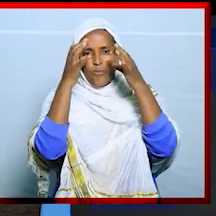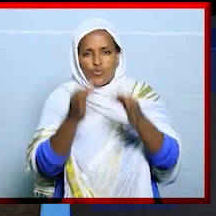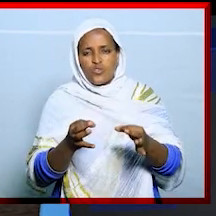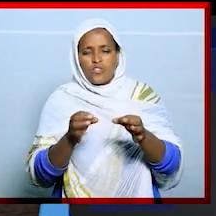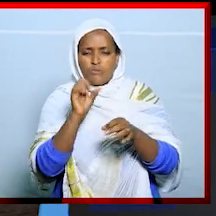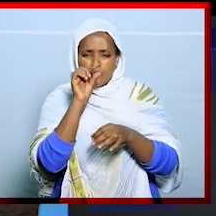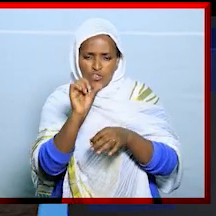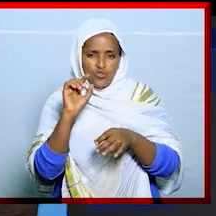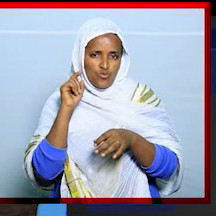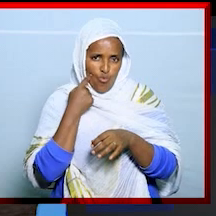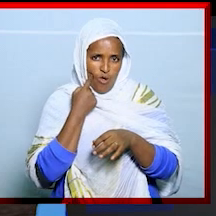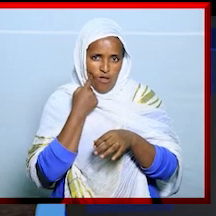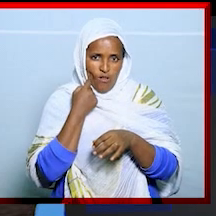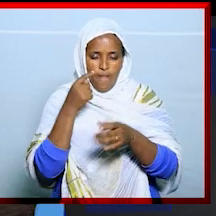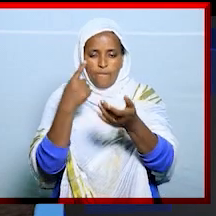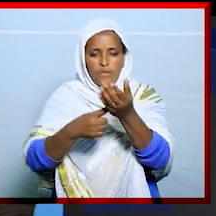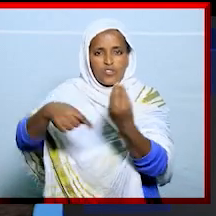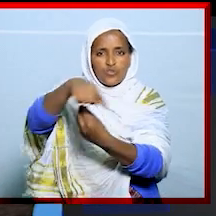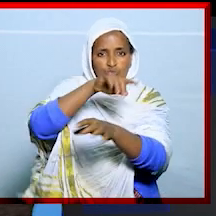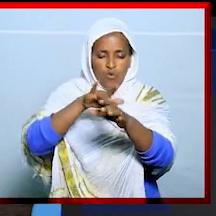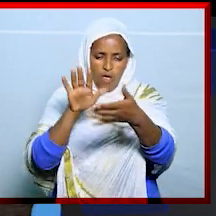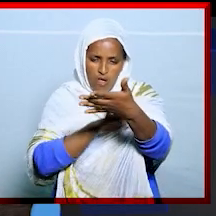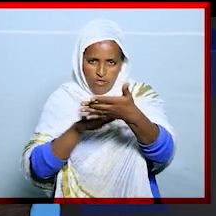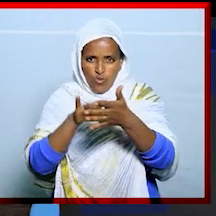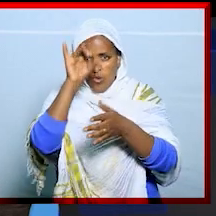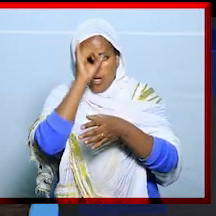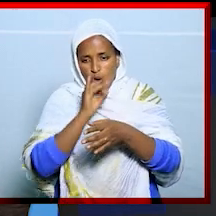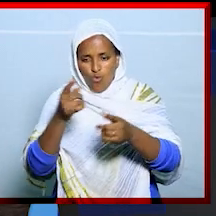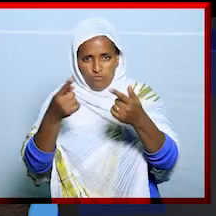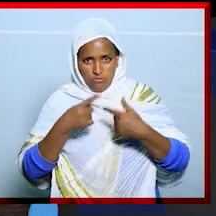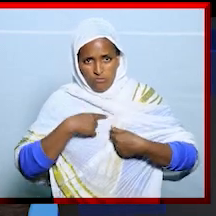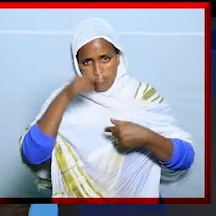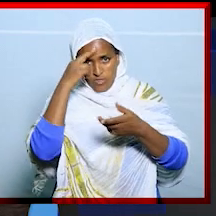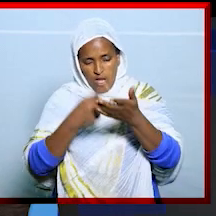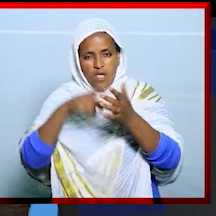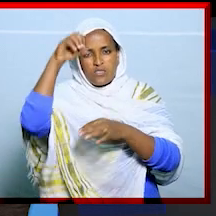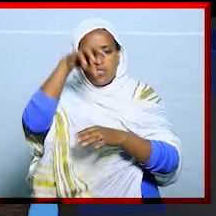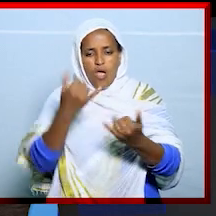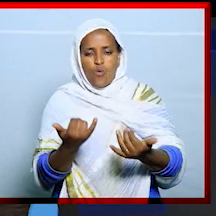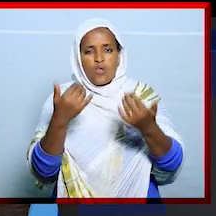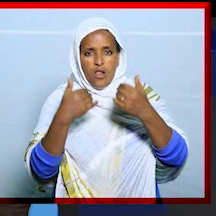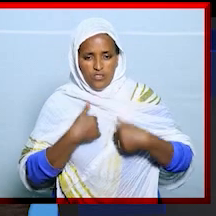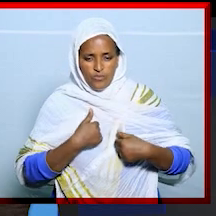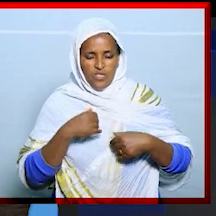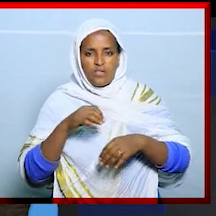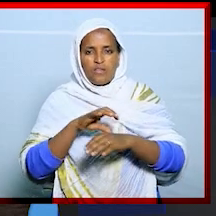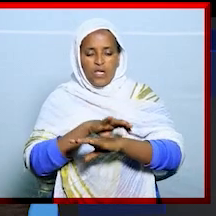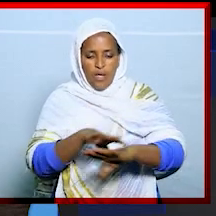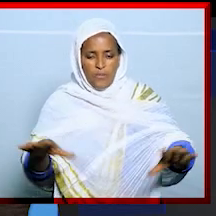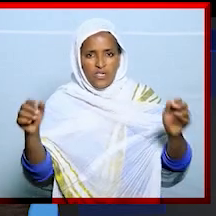ደግሞ በተወሰነ በትንሽ እንኳን በዚህ ዙሪያ ያጠኑ ሊቃውንት እንደሚነግሩን ፀሐይ አሁን